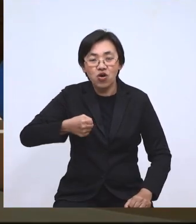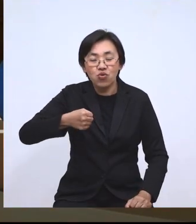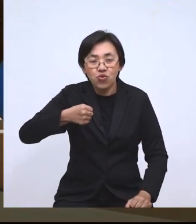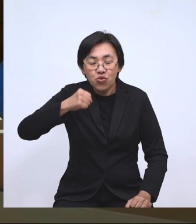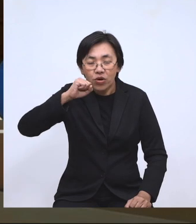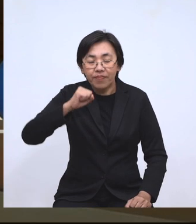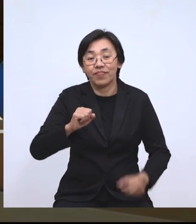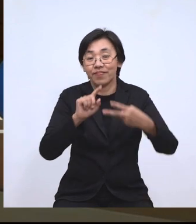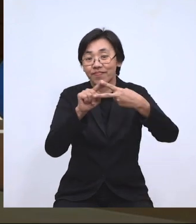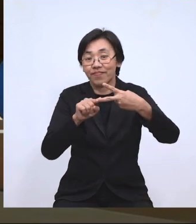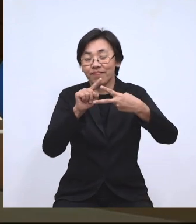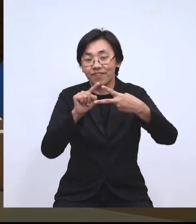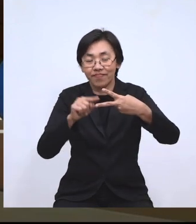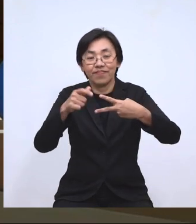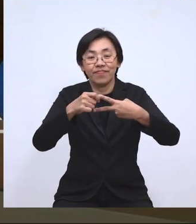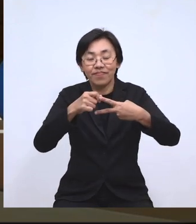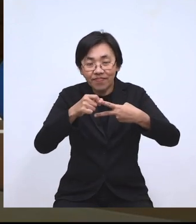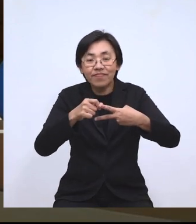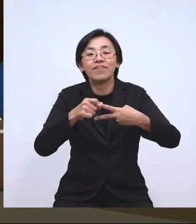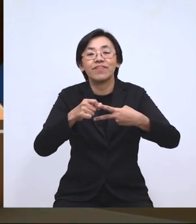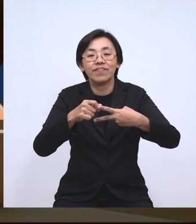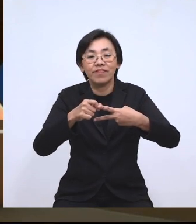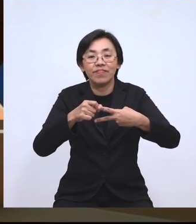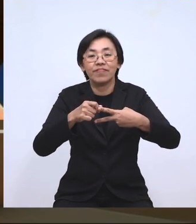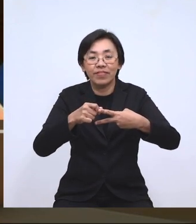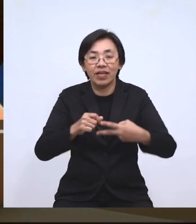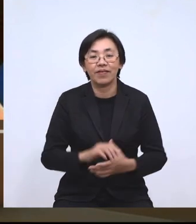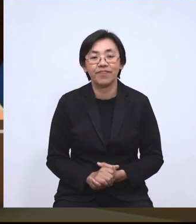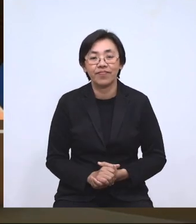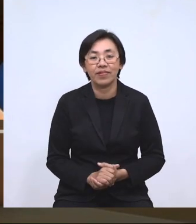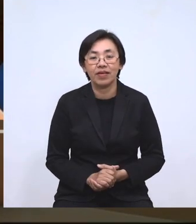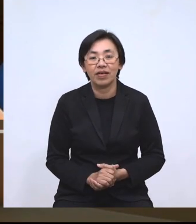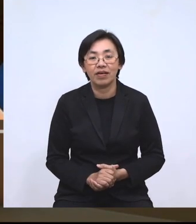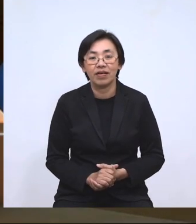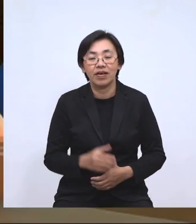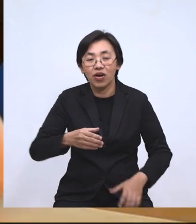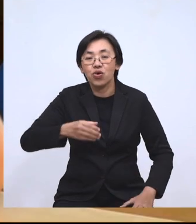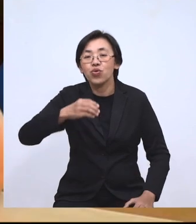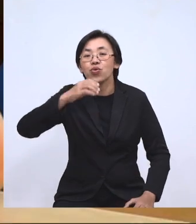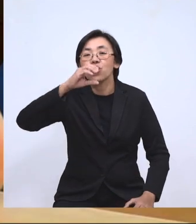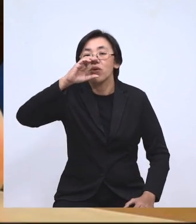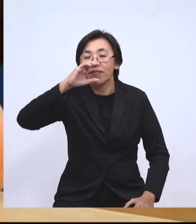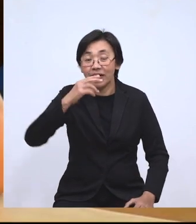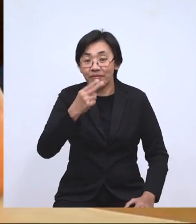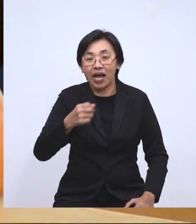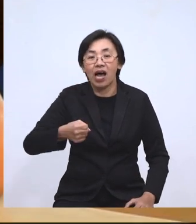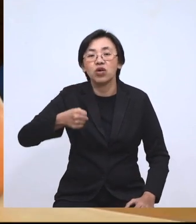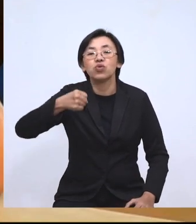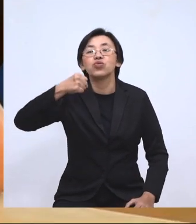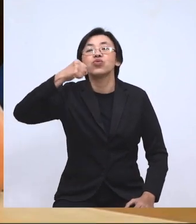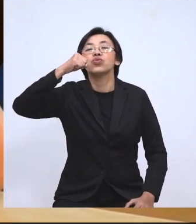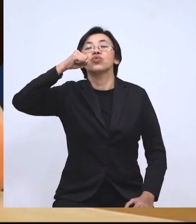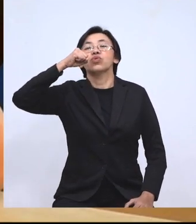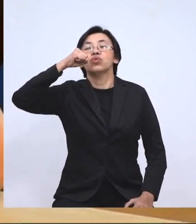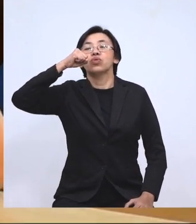ก้วอะค่ะคือตอนนี้เราเห็นอยู่2อย่างคือการดื่มน้ำด้วยแก้วคุณหวังว่ามันโอเคเดี๋ยวเราเปิดดูอีกทีเพราะเขาเห็นไหมเขายังย